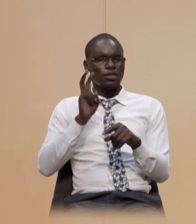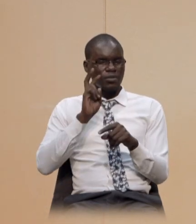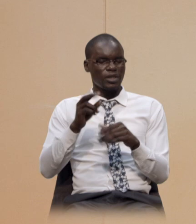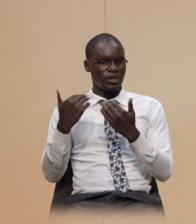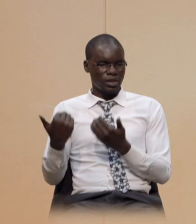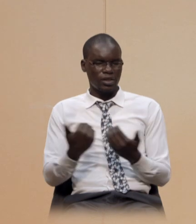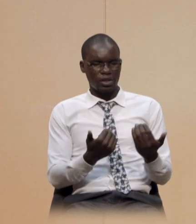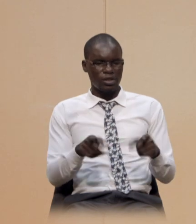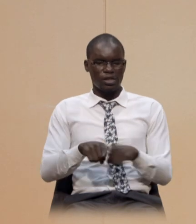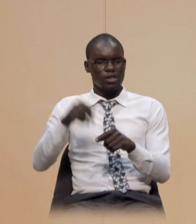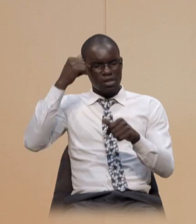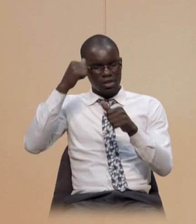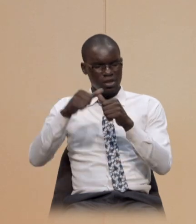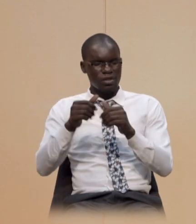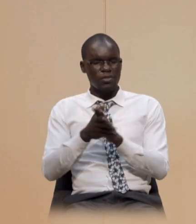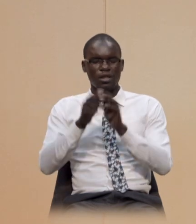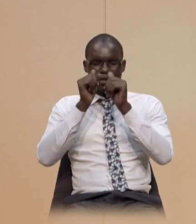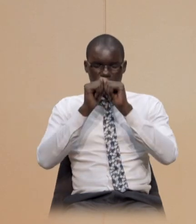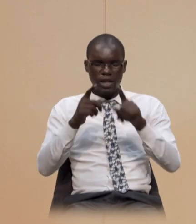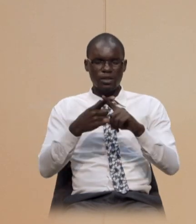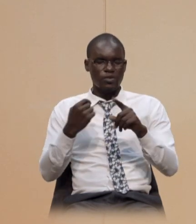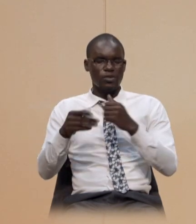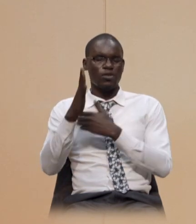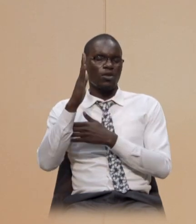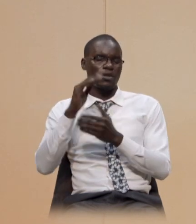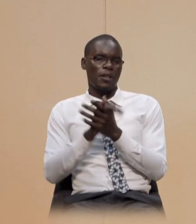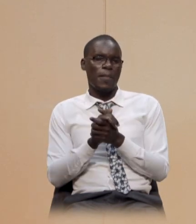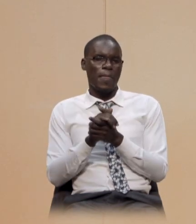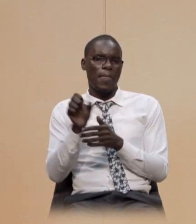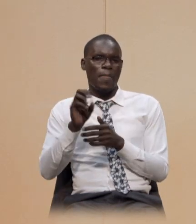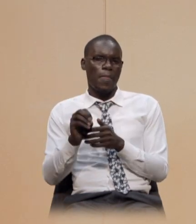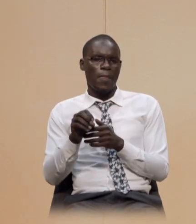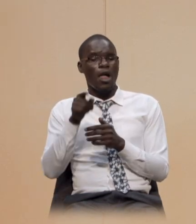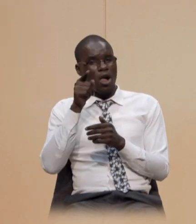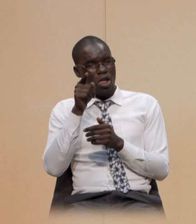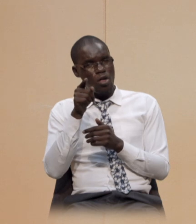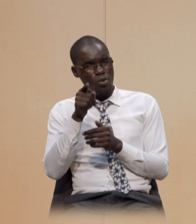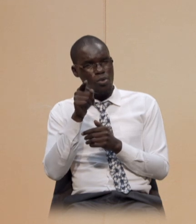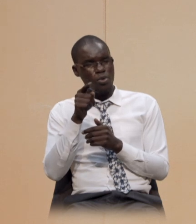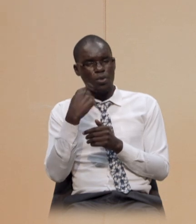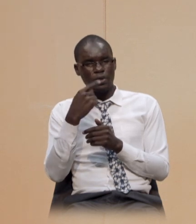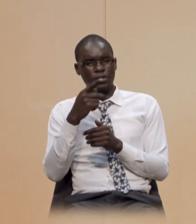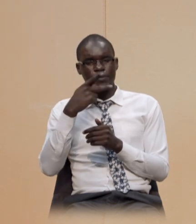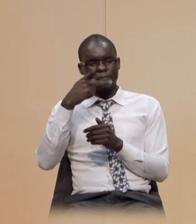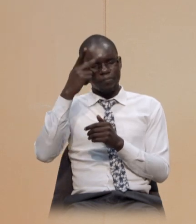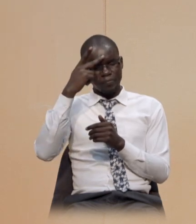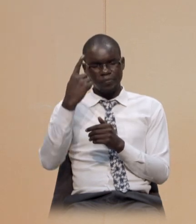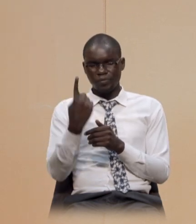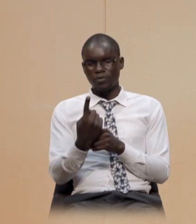watoto, ukumbuke ya kwamba ni mibaraka kutoka kwa Mungu. Kwa hivyo kwa wewe ambayo ni mzazi